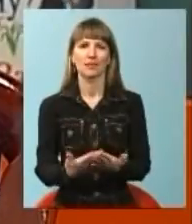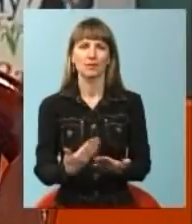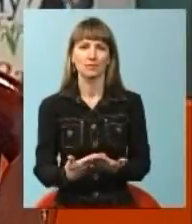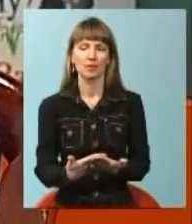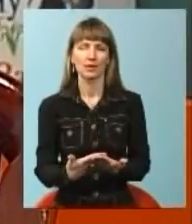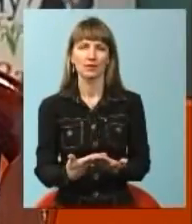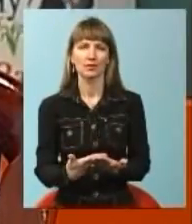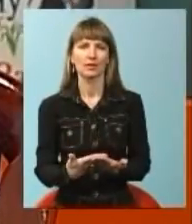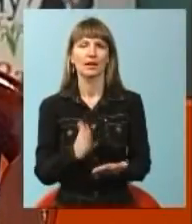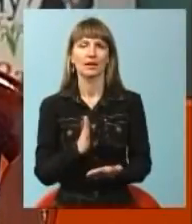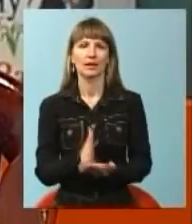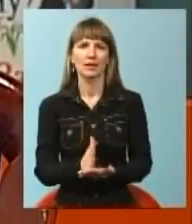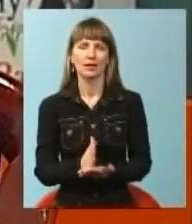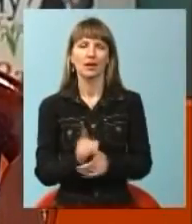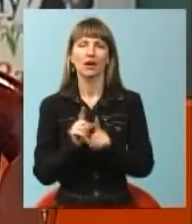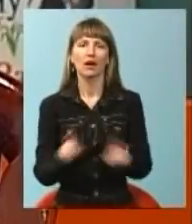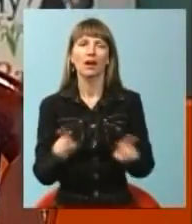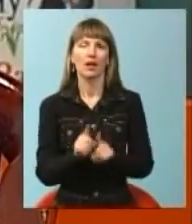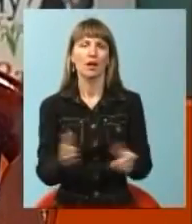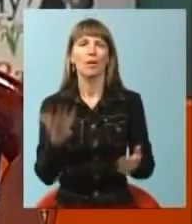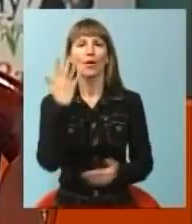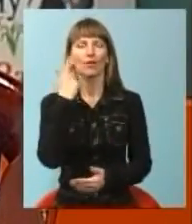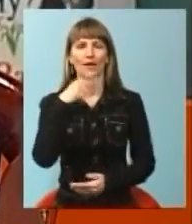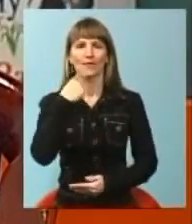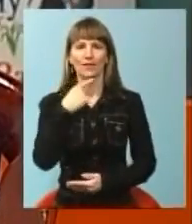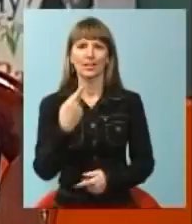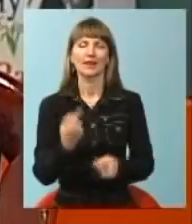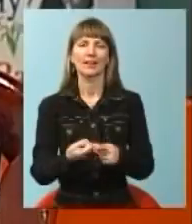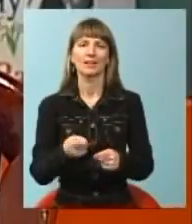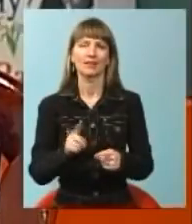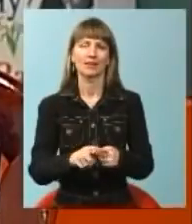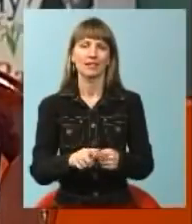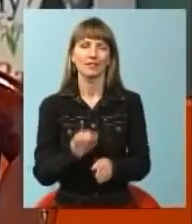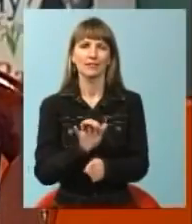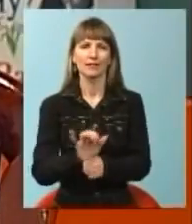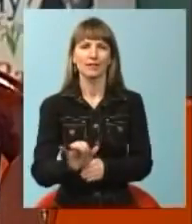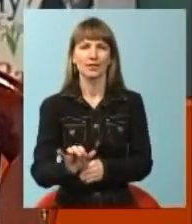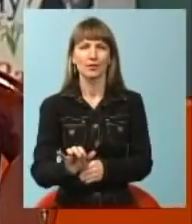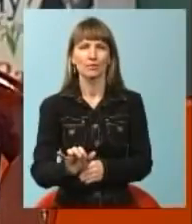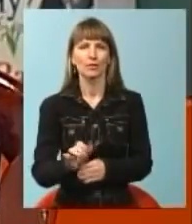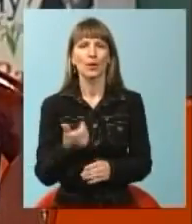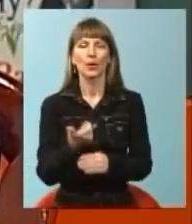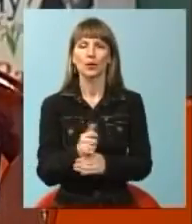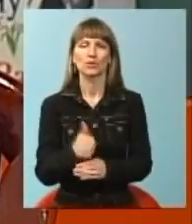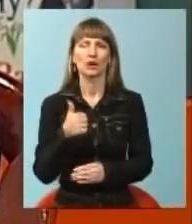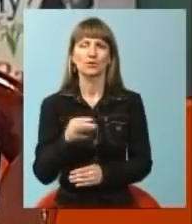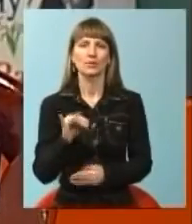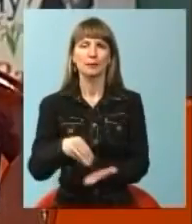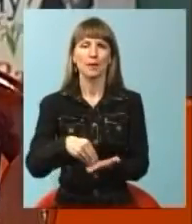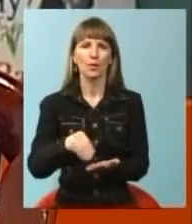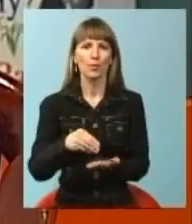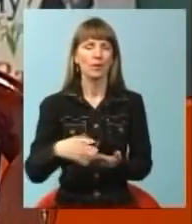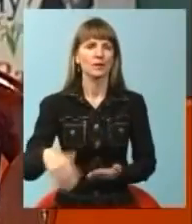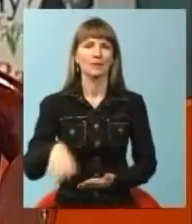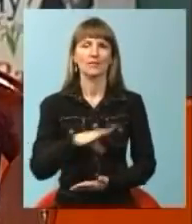Наприклад, є реклама, коли говорять, це вироб дуже гарний, покупайте його